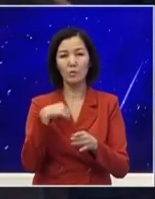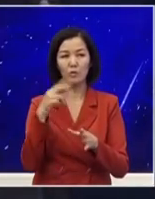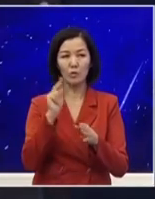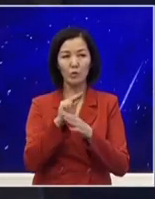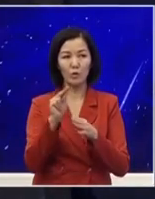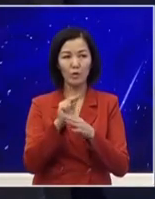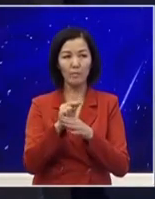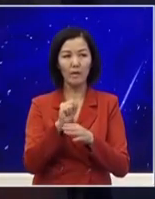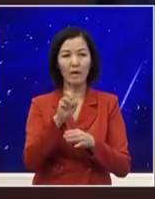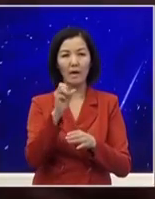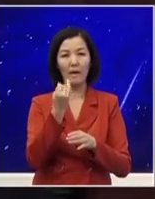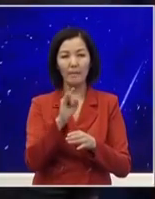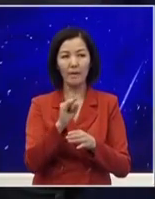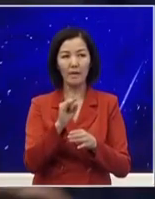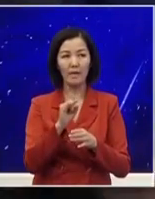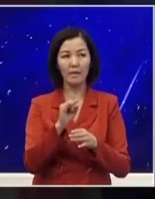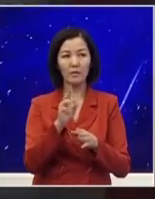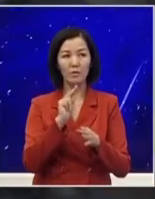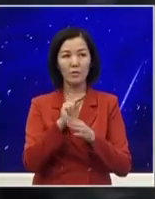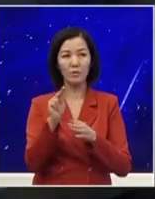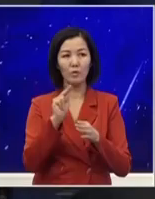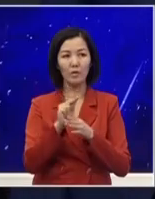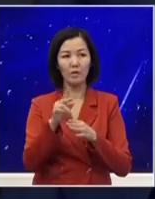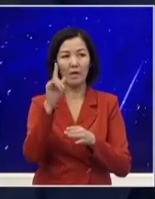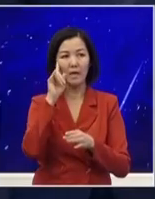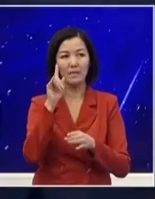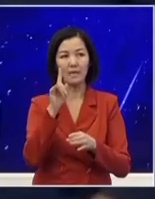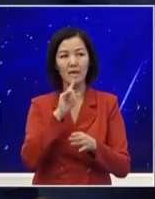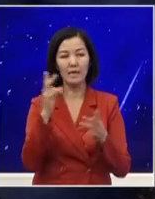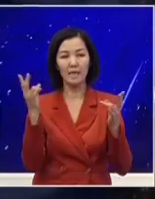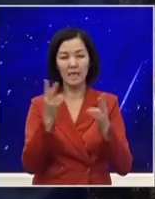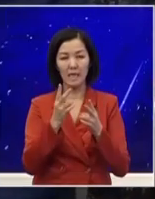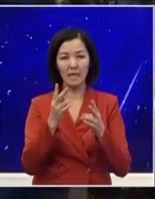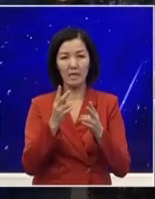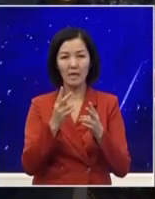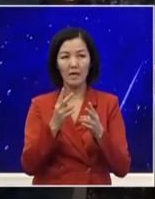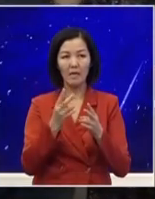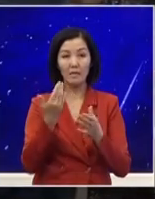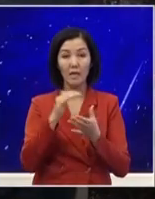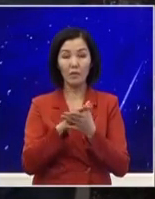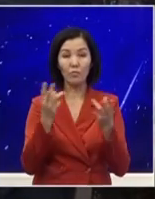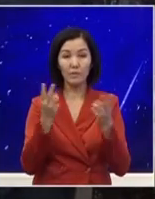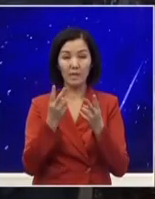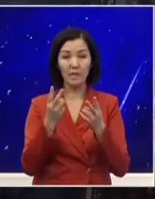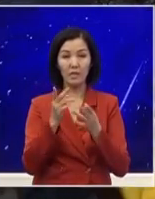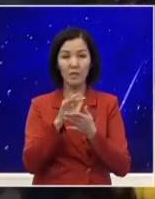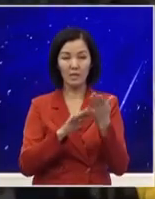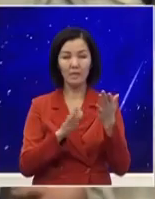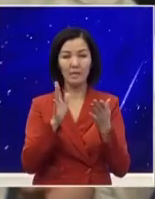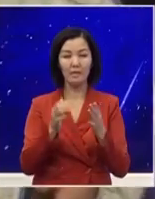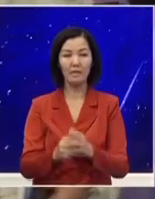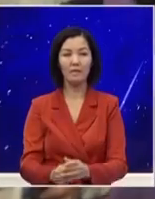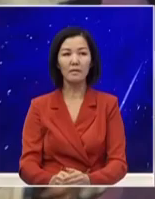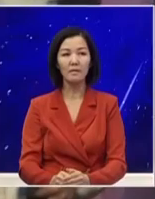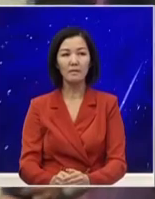кеткеннен кейін, Абай үйреткен дүние әлі де қазаққа керек, әлі де үйрене түсейік, әлі де Абайды біле түсейік деген ой болды. Сол үшін алып отырмыз.